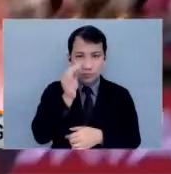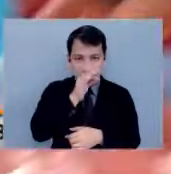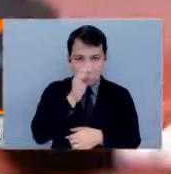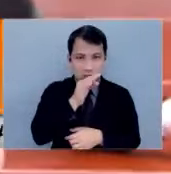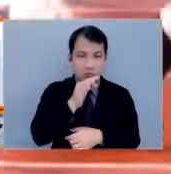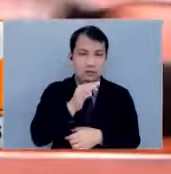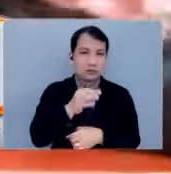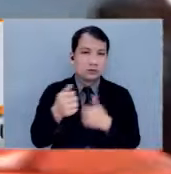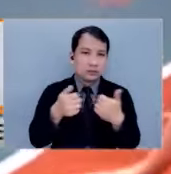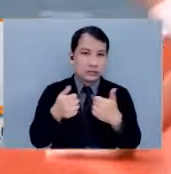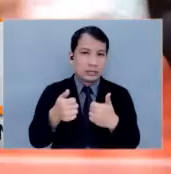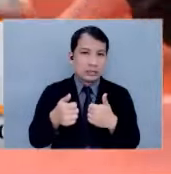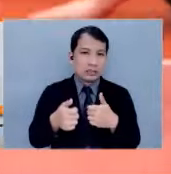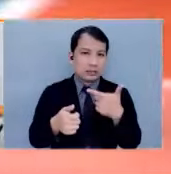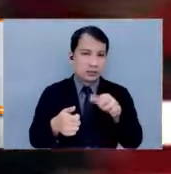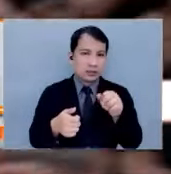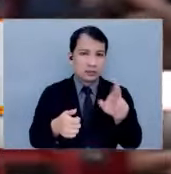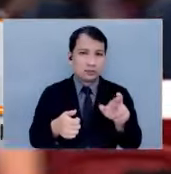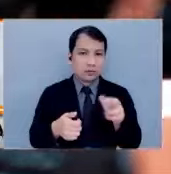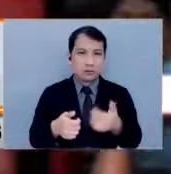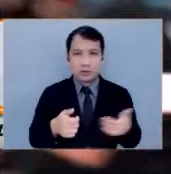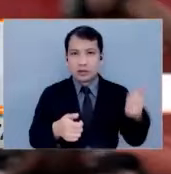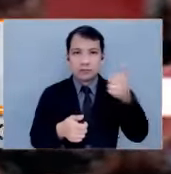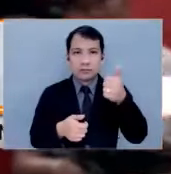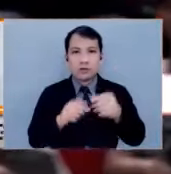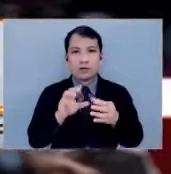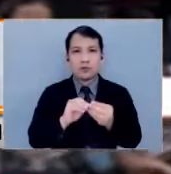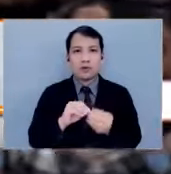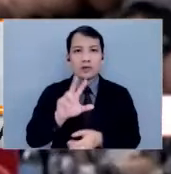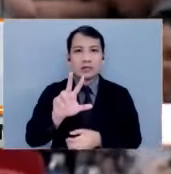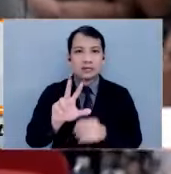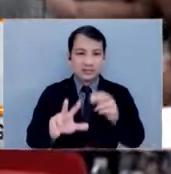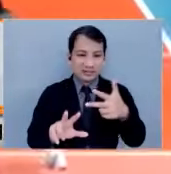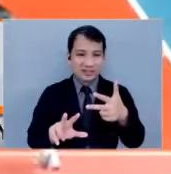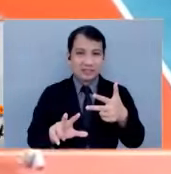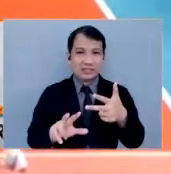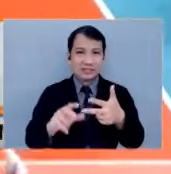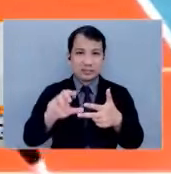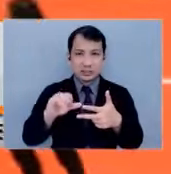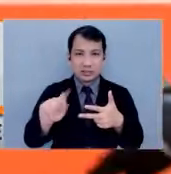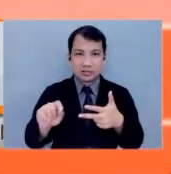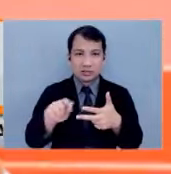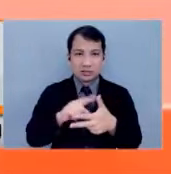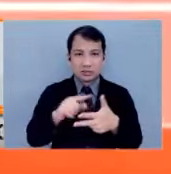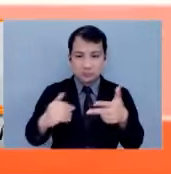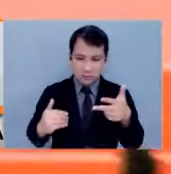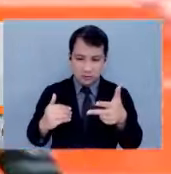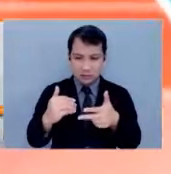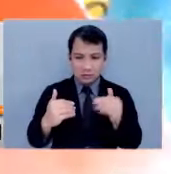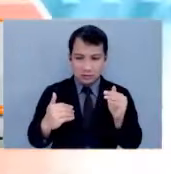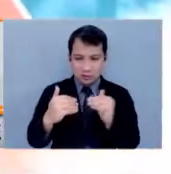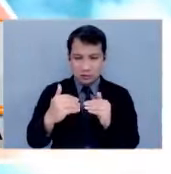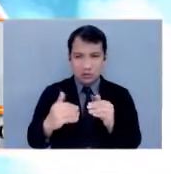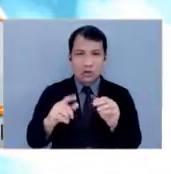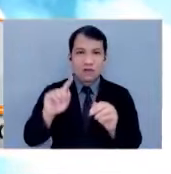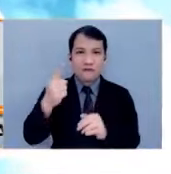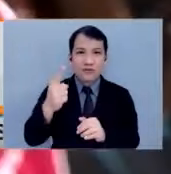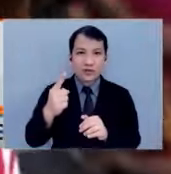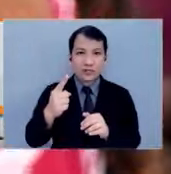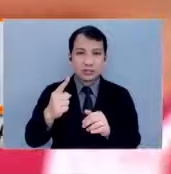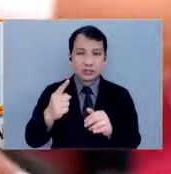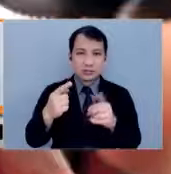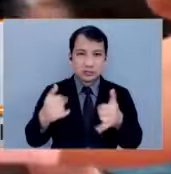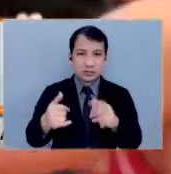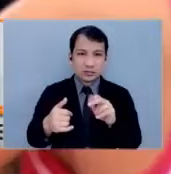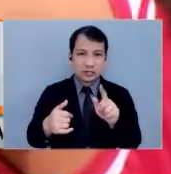ang Galleries Tower High Riser sa loob ng tatlong set. Bahagyang nakadikit ang Galleries noong unang set, pero nakakuha